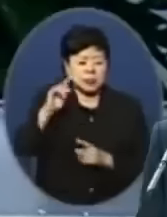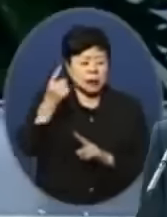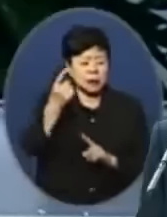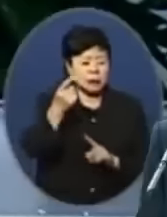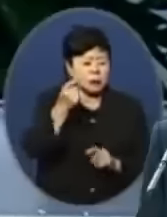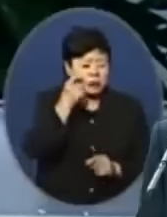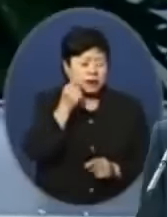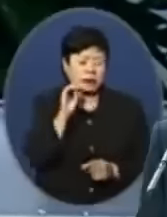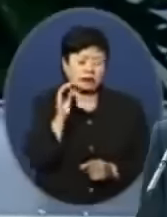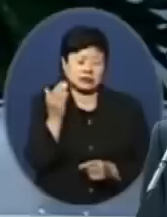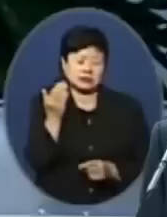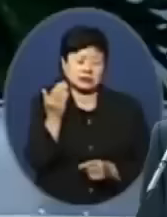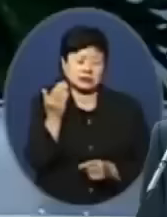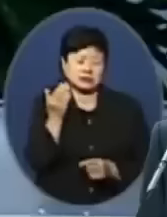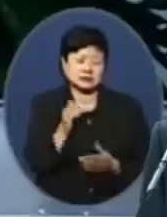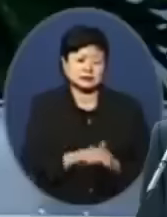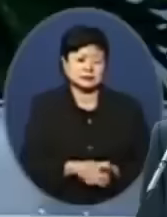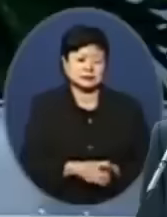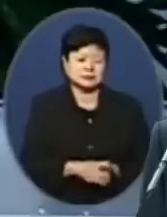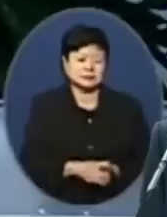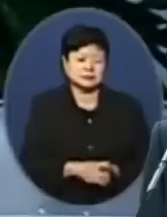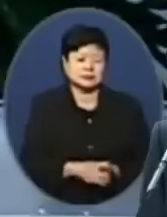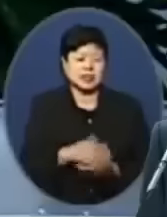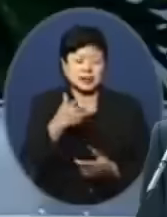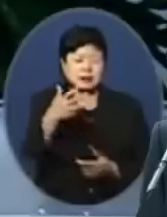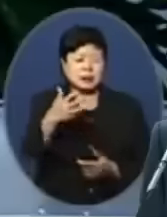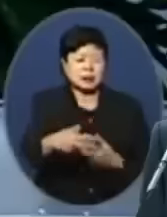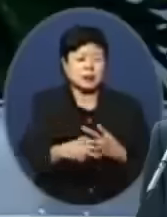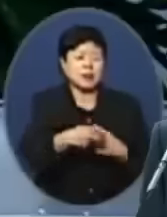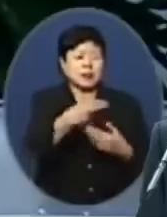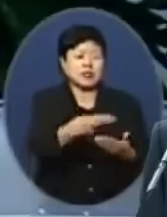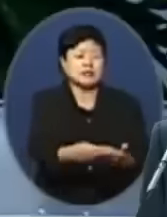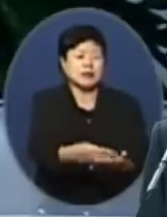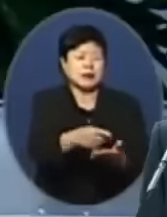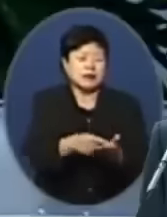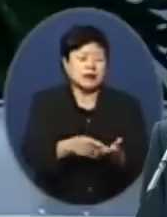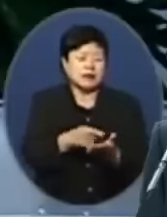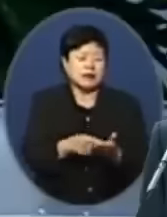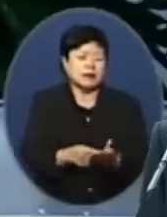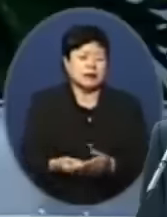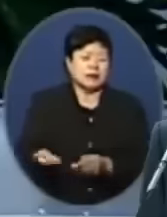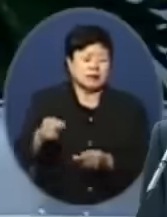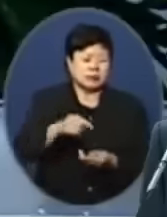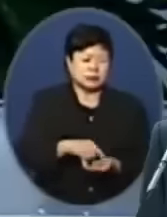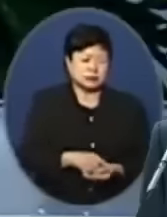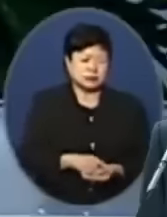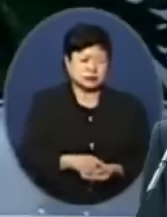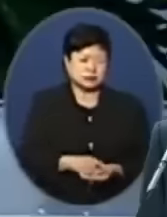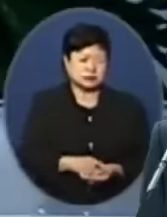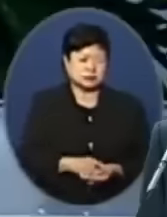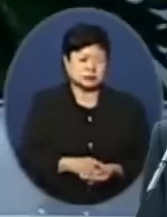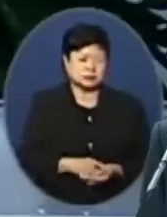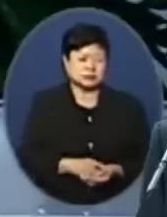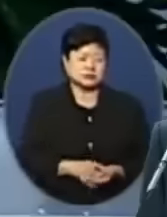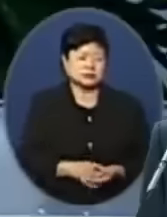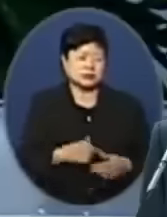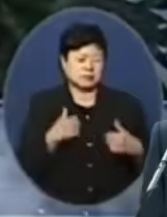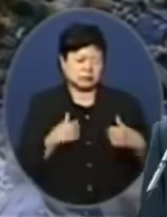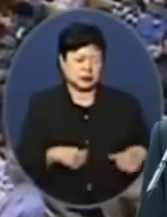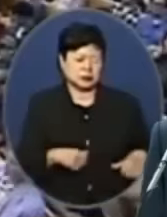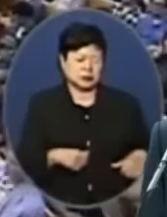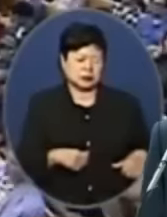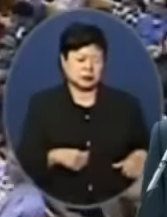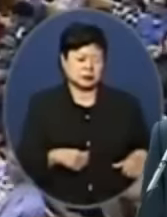야구를 할 수 없게 돼서 8번 입원하고 재활을 거듭하나 결국에는 그라운드를 떠날 수밖에 없게 되는